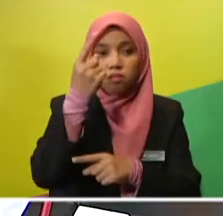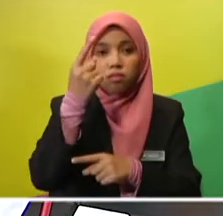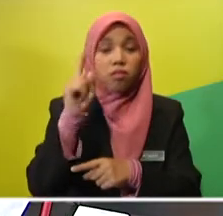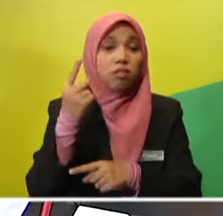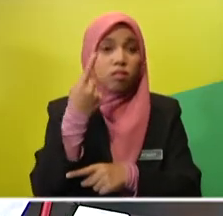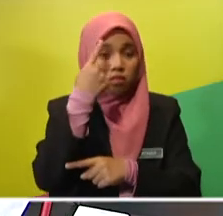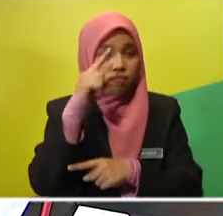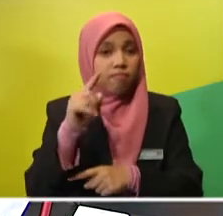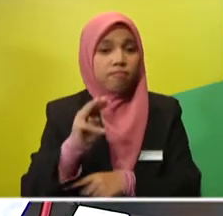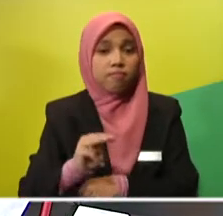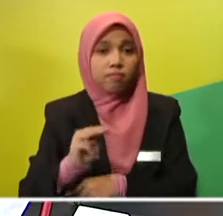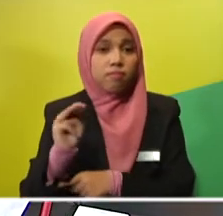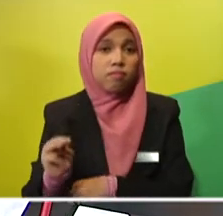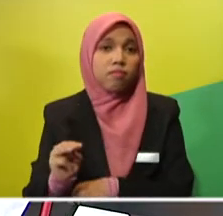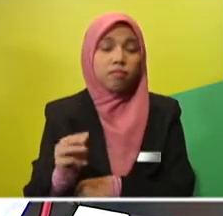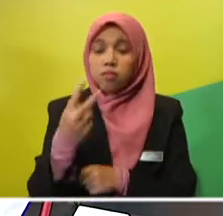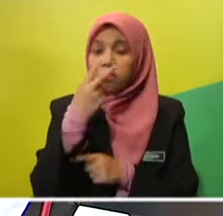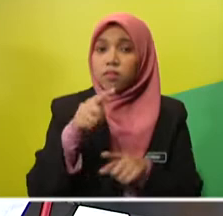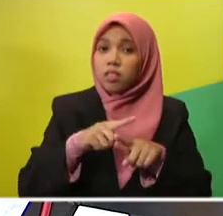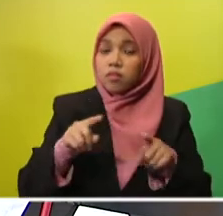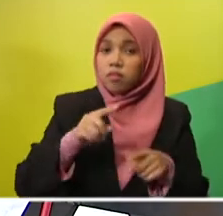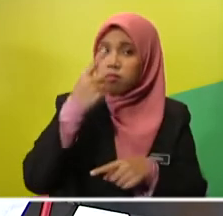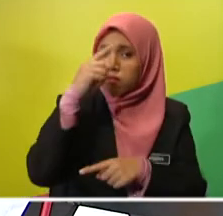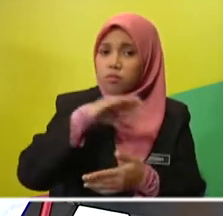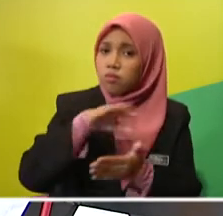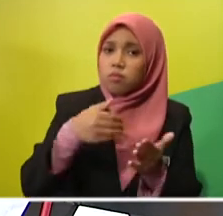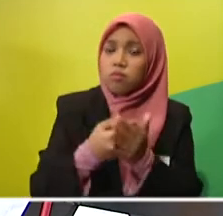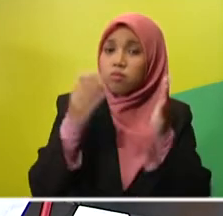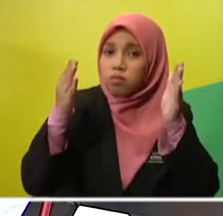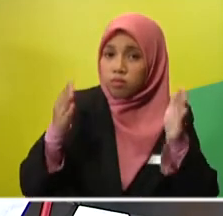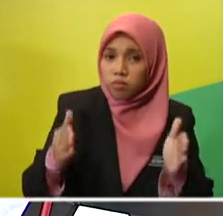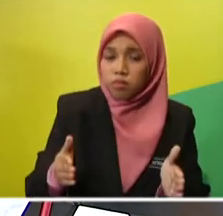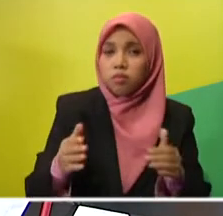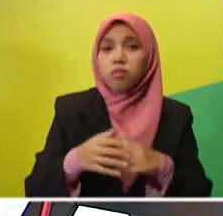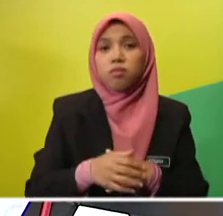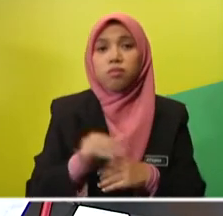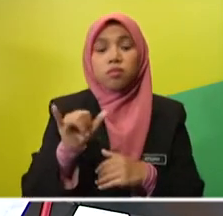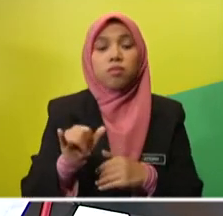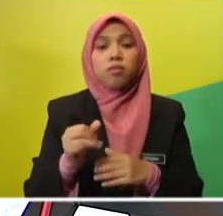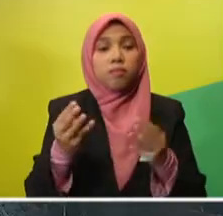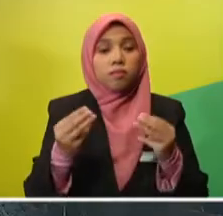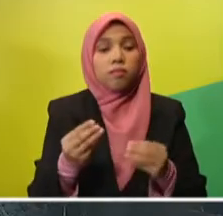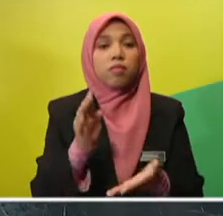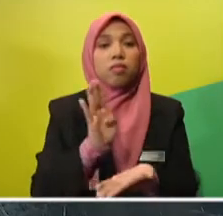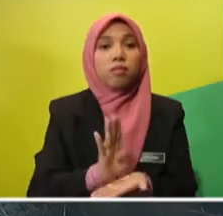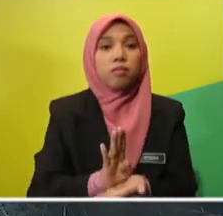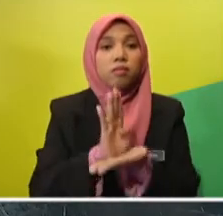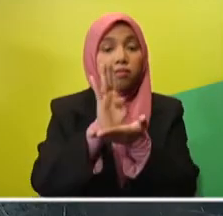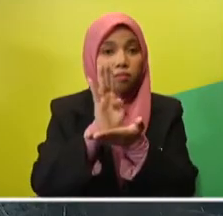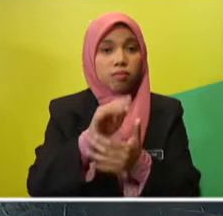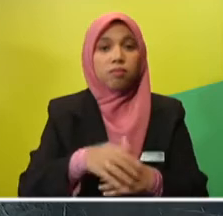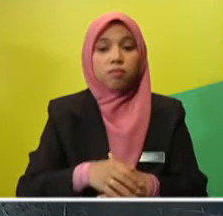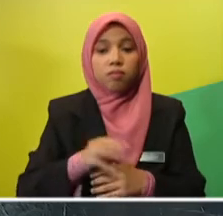guru hari ini, malah untuk semua orang yang nampak yang cuba membantu individu lain, kan? Okey, sekarang ni saya nak uji